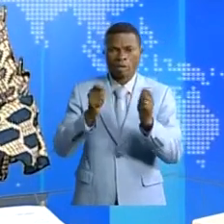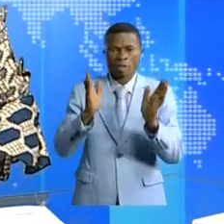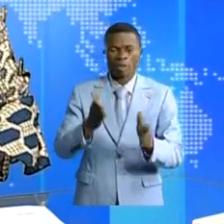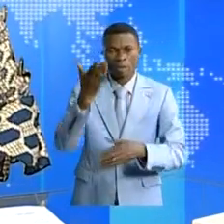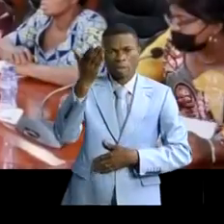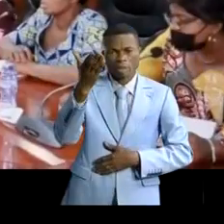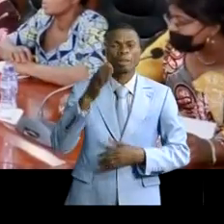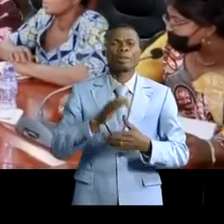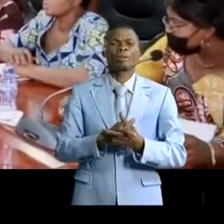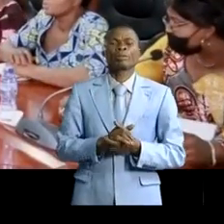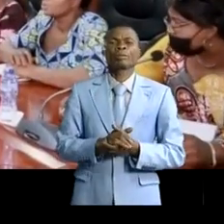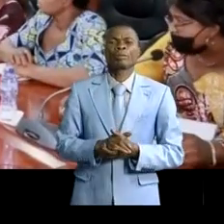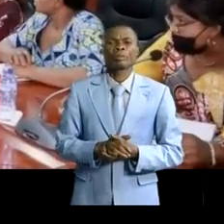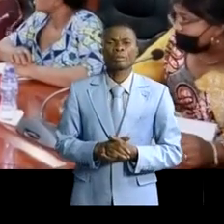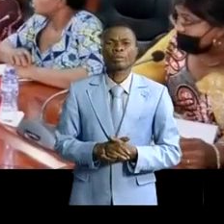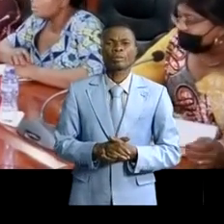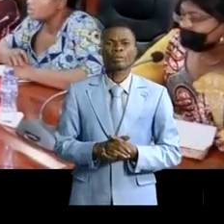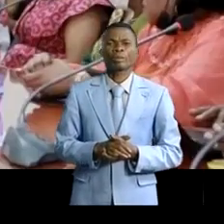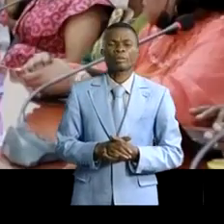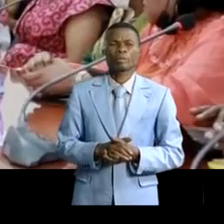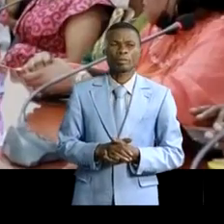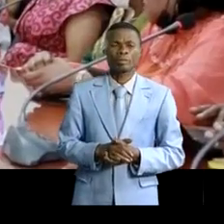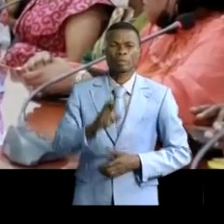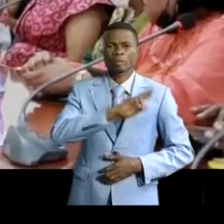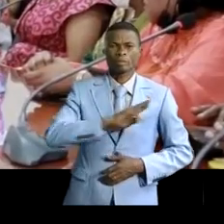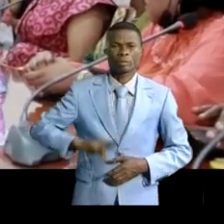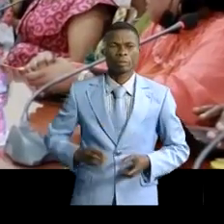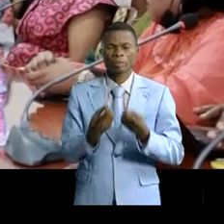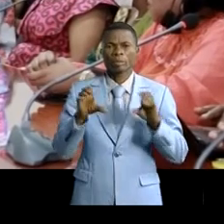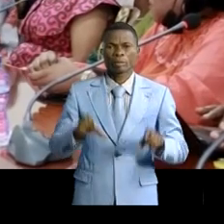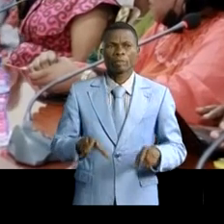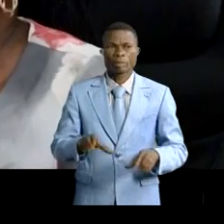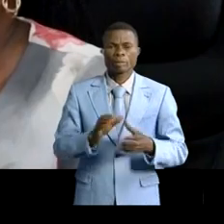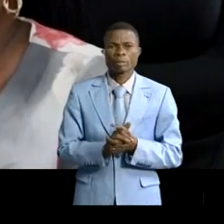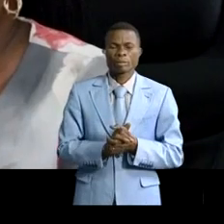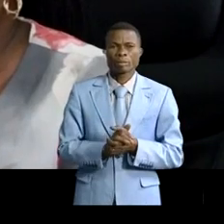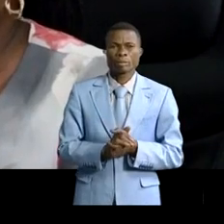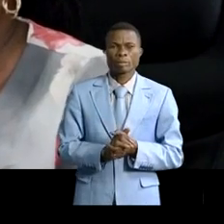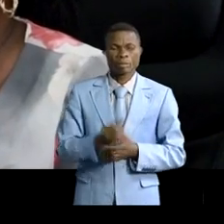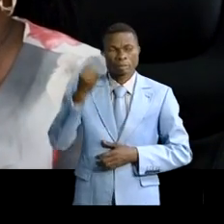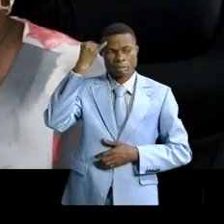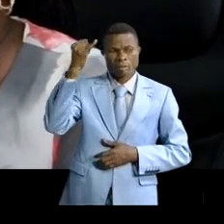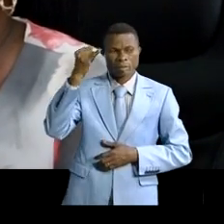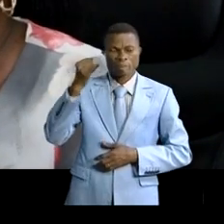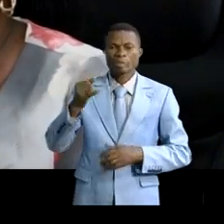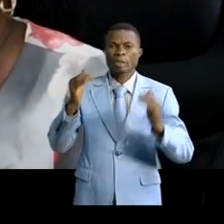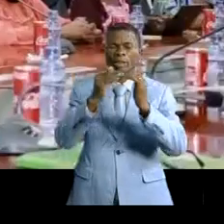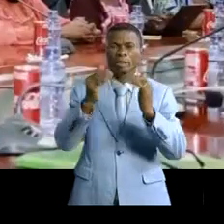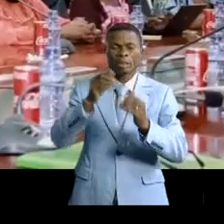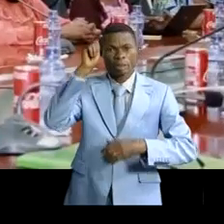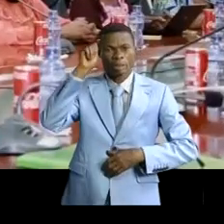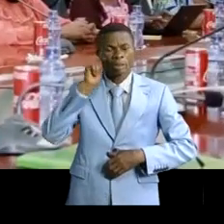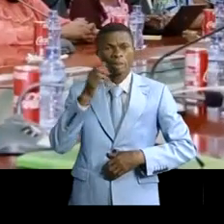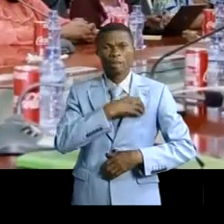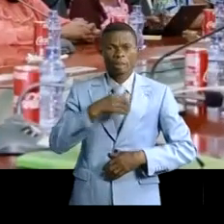Mabiala. La dynamique nationale des femmes candidates en République démocratique du Congo a un objectif, lutter pour la parité genre afin que les